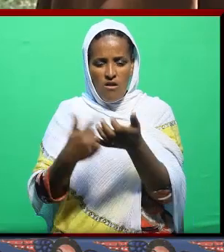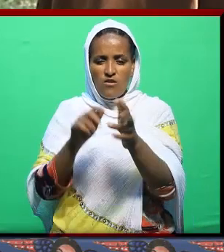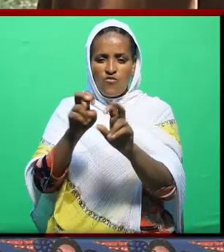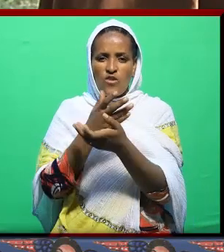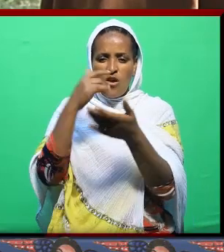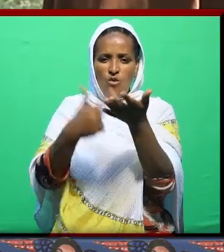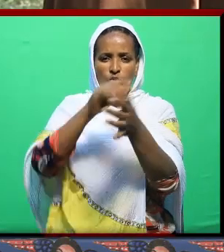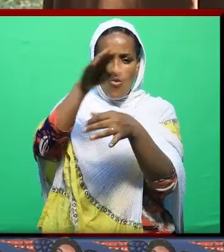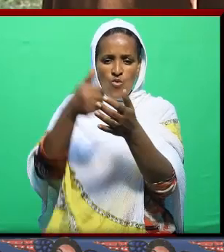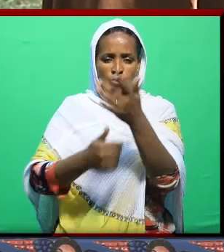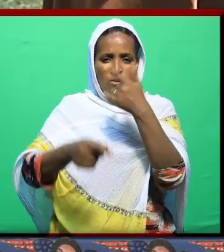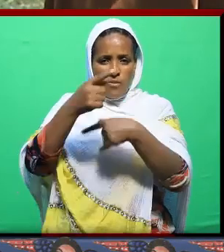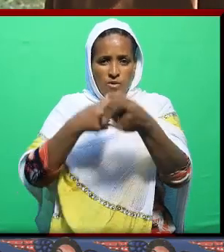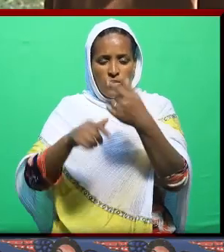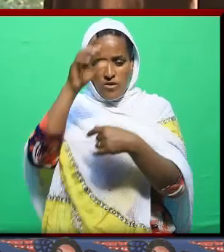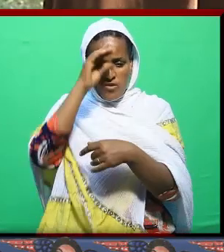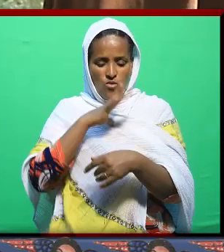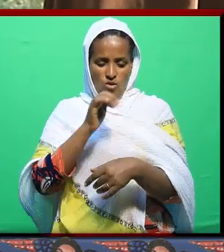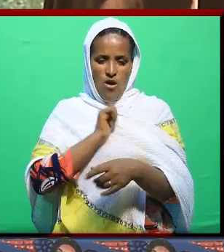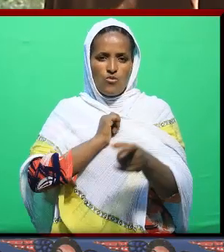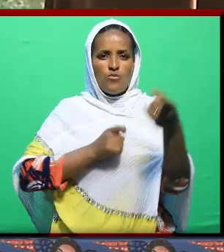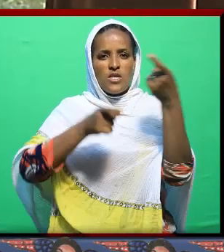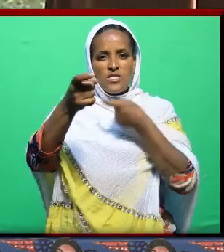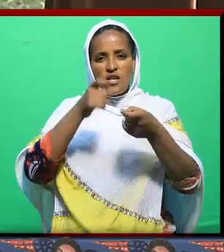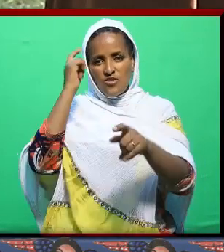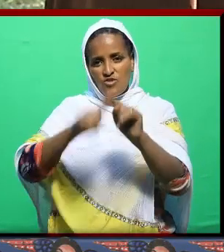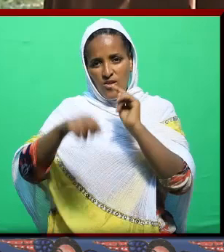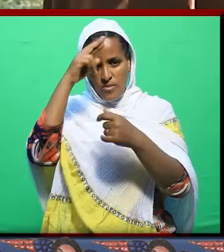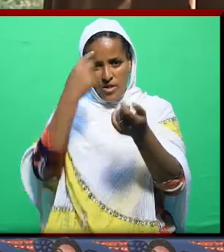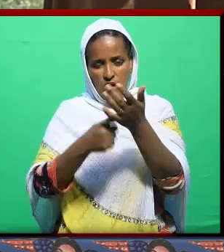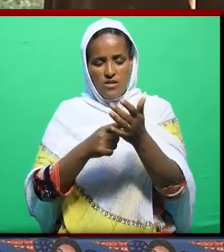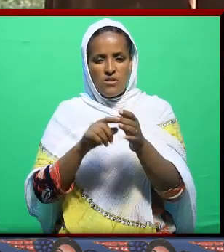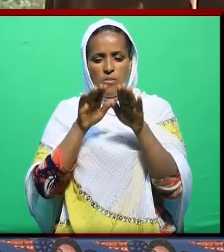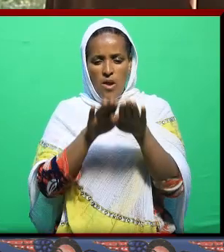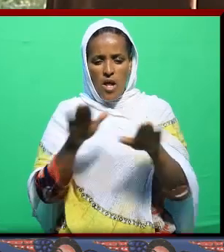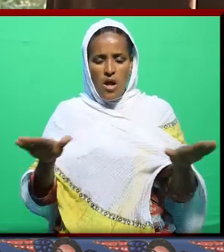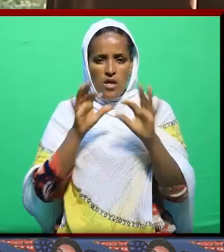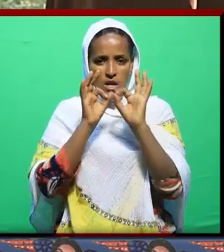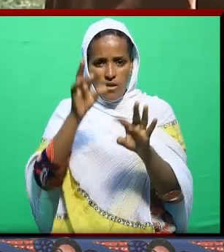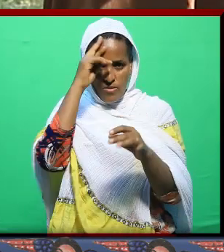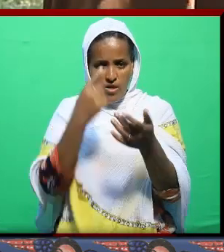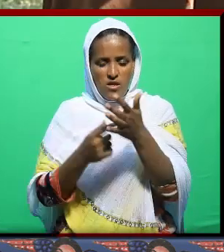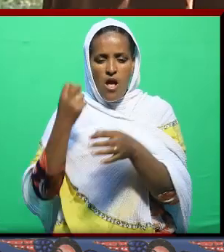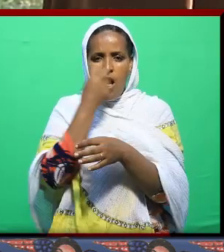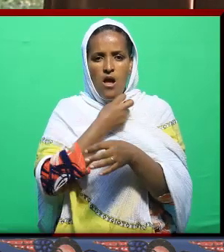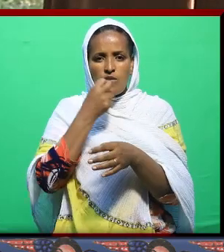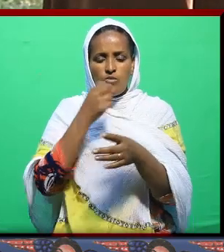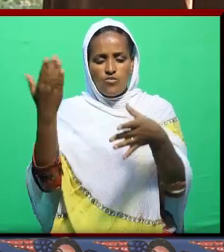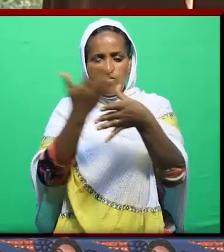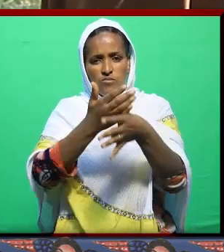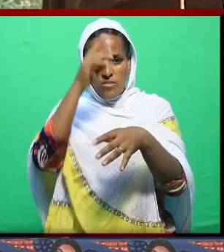እናያለን። ክፉ ነገር ያ ሁሉ የሚመጣው ነው ሰው ራሱን መግዛት ስላልቻለ ነው። ጽማዊነት በውስጡ የመረጋጋት ስለሌለ ነው።